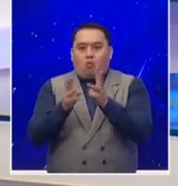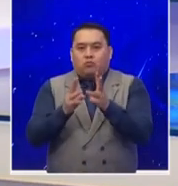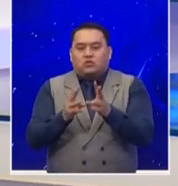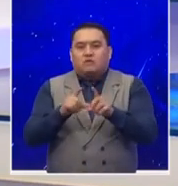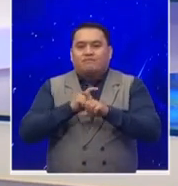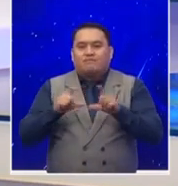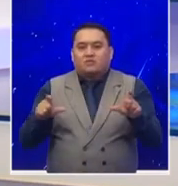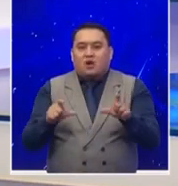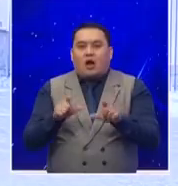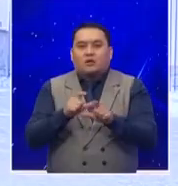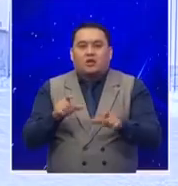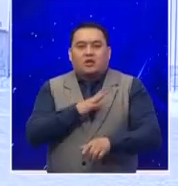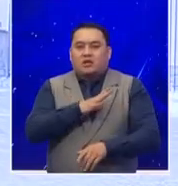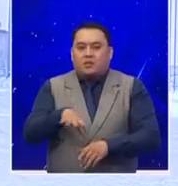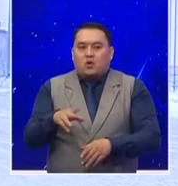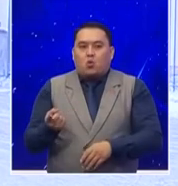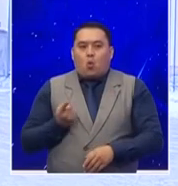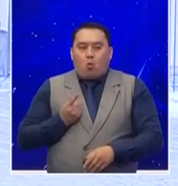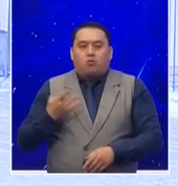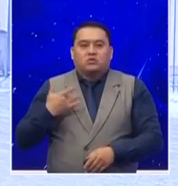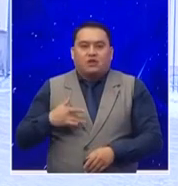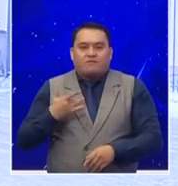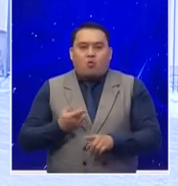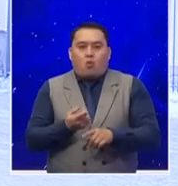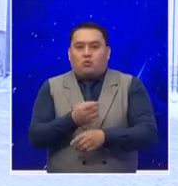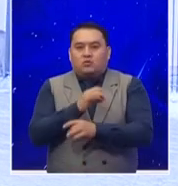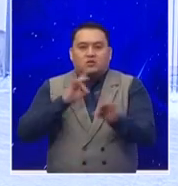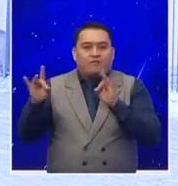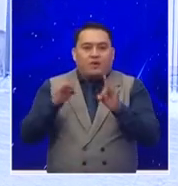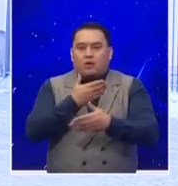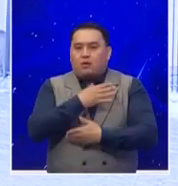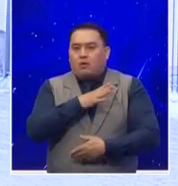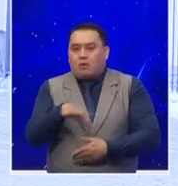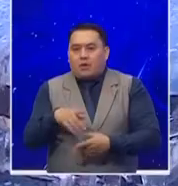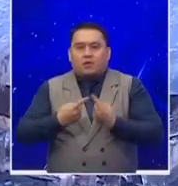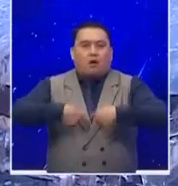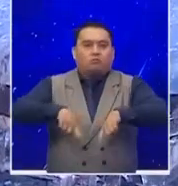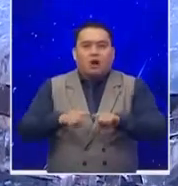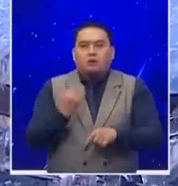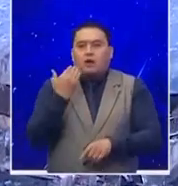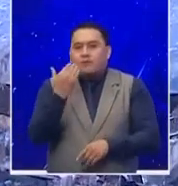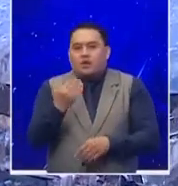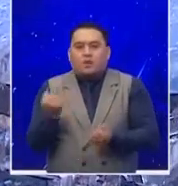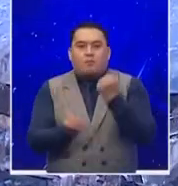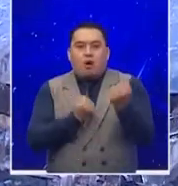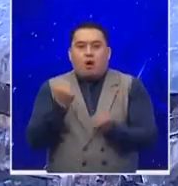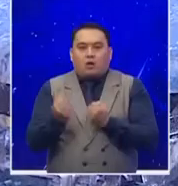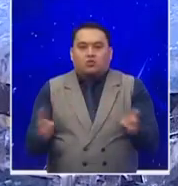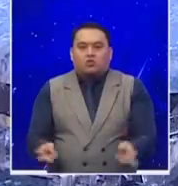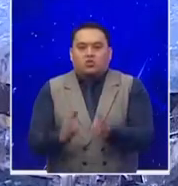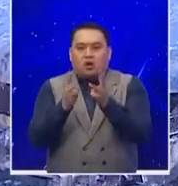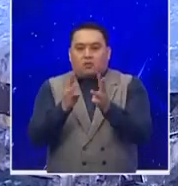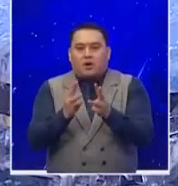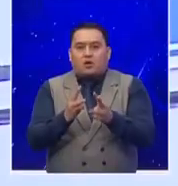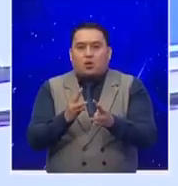ғимарат ішінде тірі жан болмапты. Күзетші де өрт дабылы да жоқ. Қалалық төтенше жағдайлар департаментінің мамандары темір